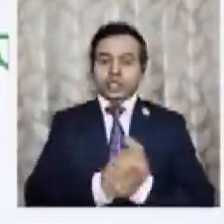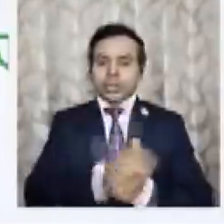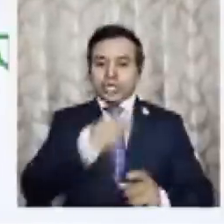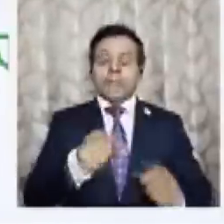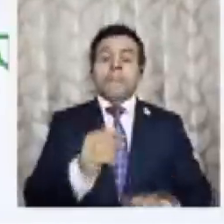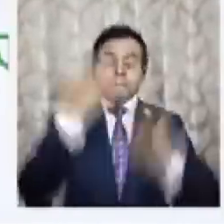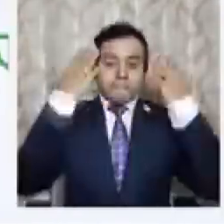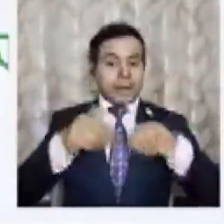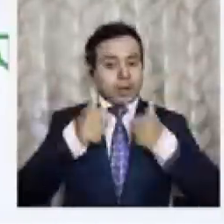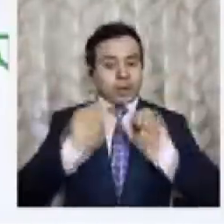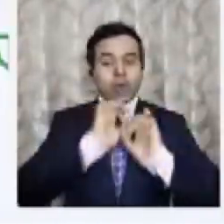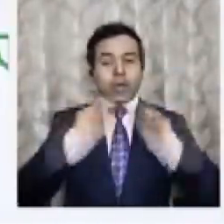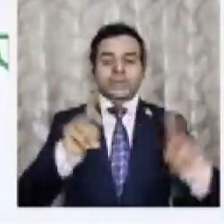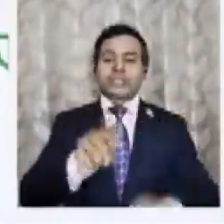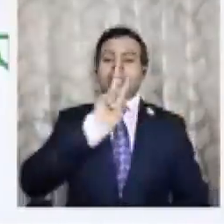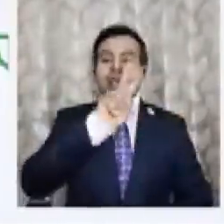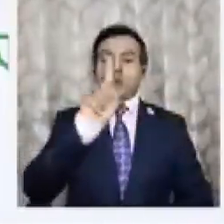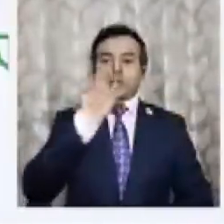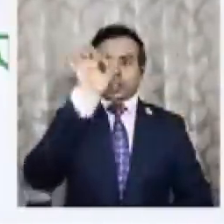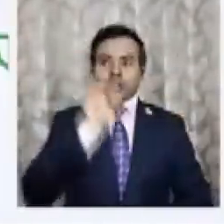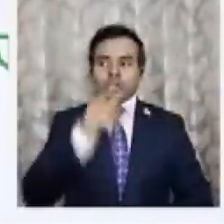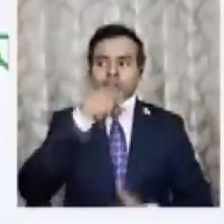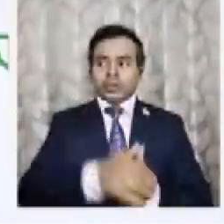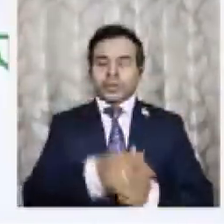15,336 জন। শনাক্ত বিবেচনা সুস্থতার হার